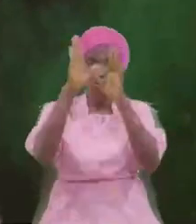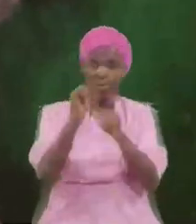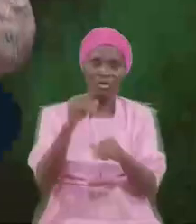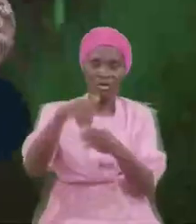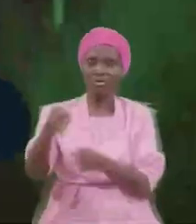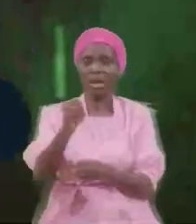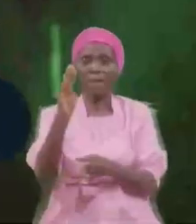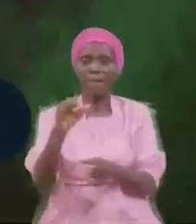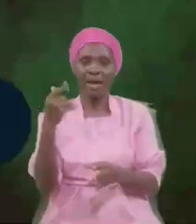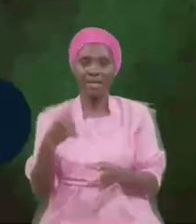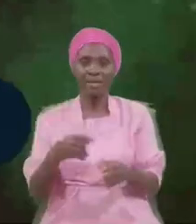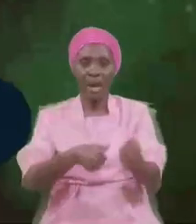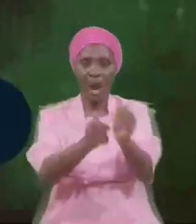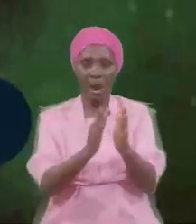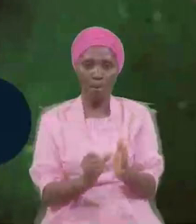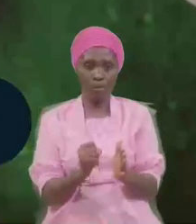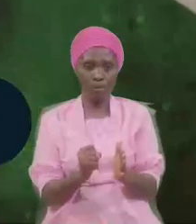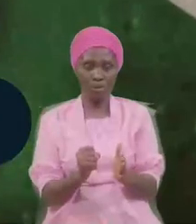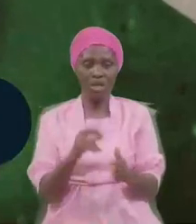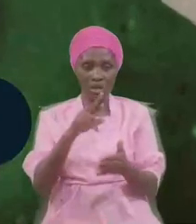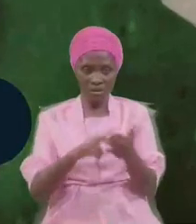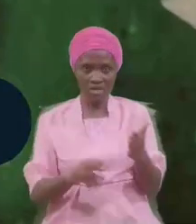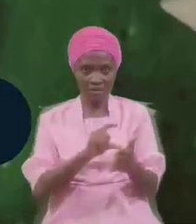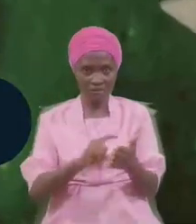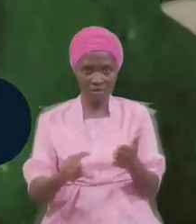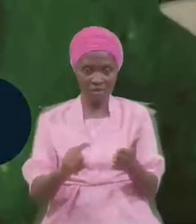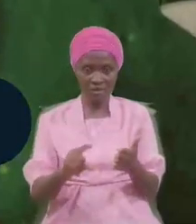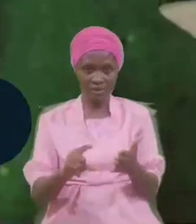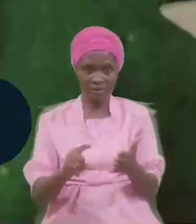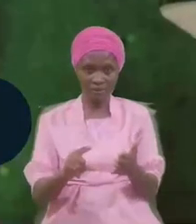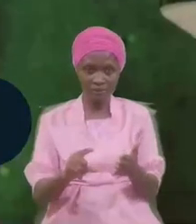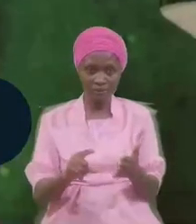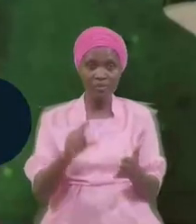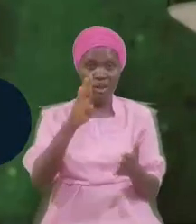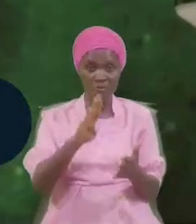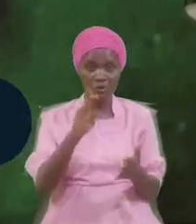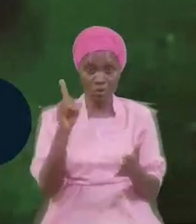par l'apôtre ou par les apôtres. Verset